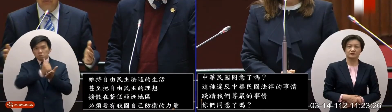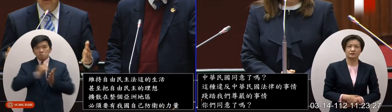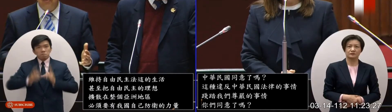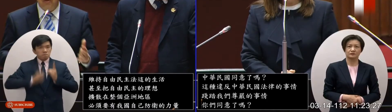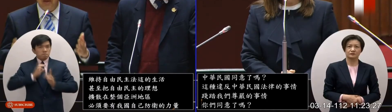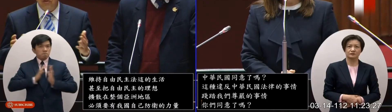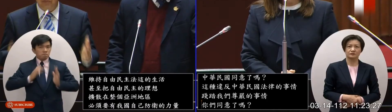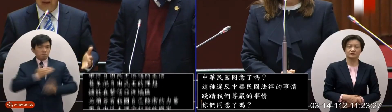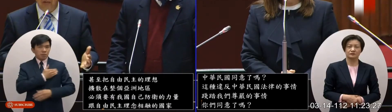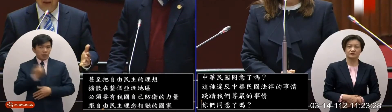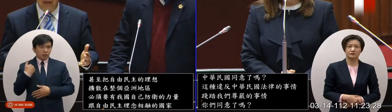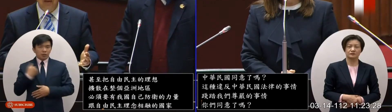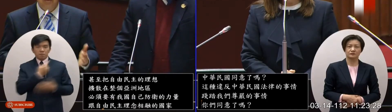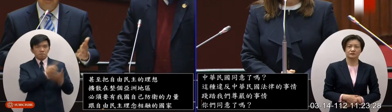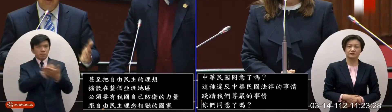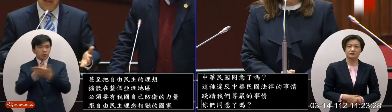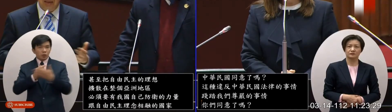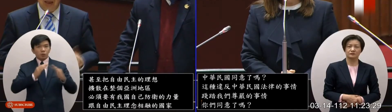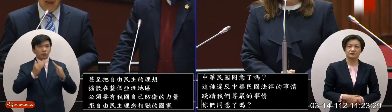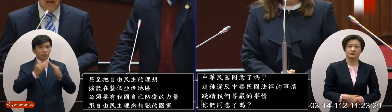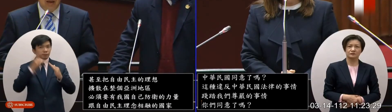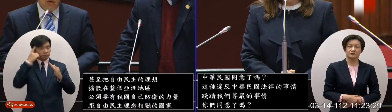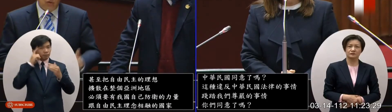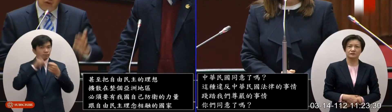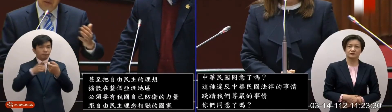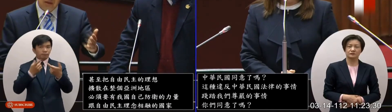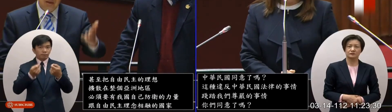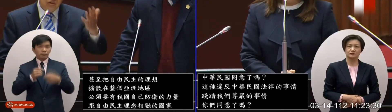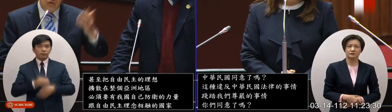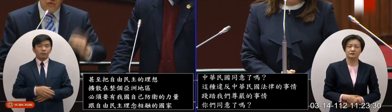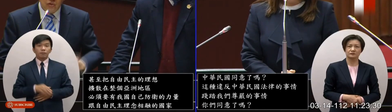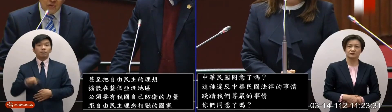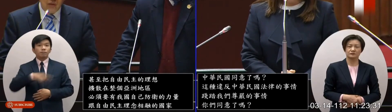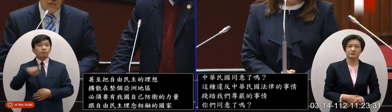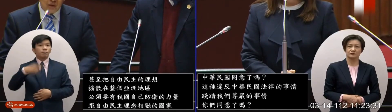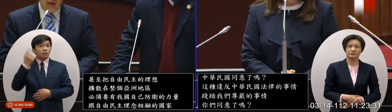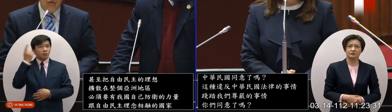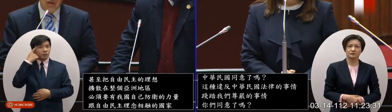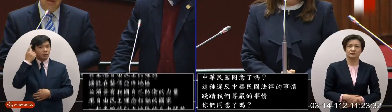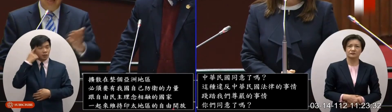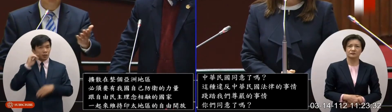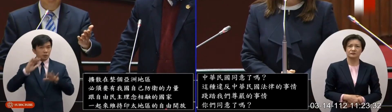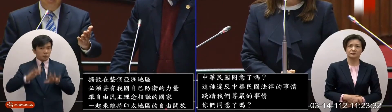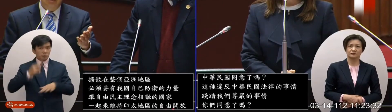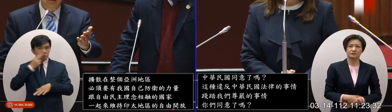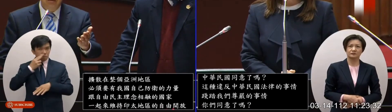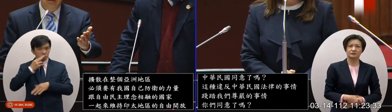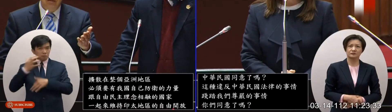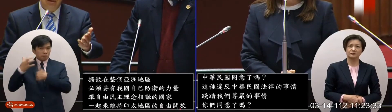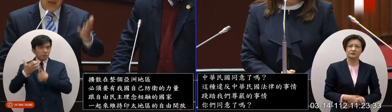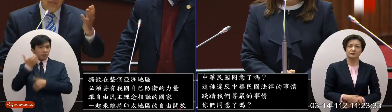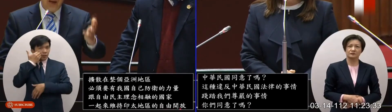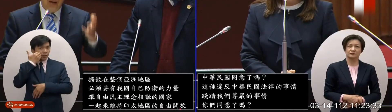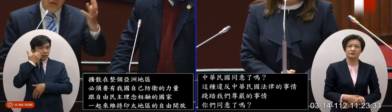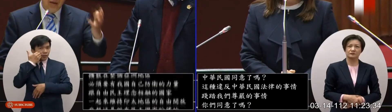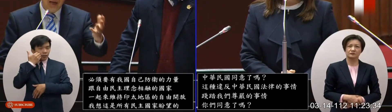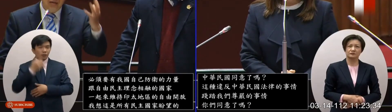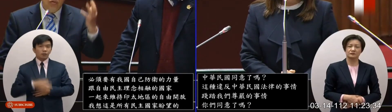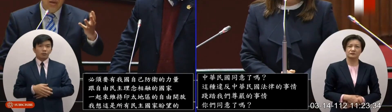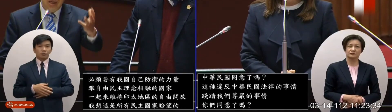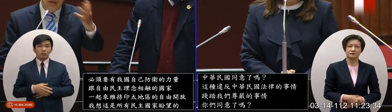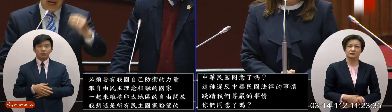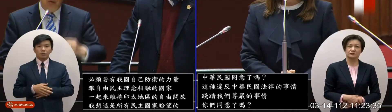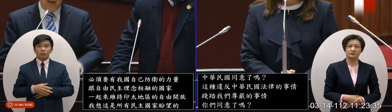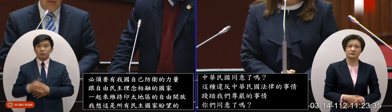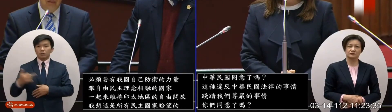有的民主国家所盼望的。大家想想看，我们今天所受到的最大的威胁来自哪里？谁把飞弹